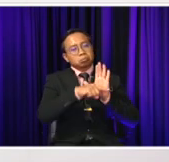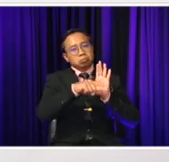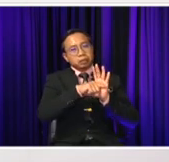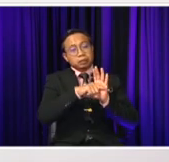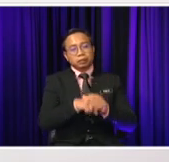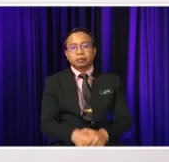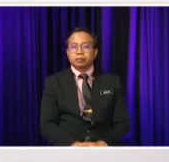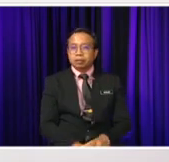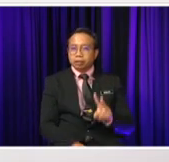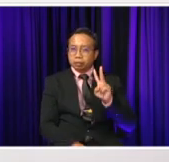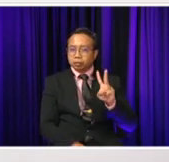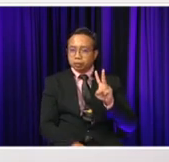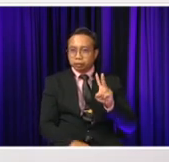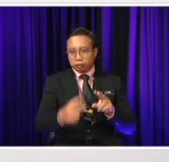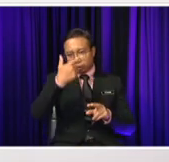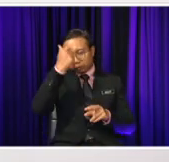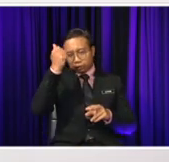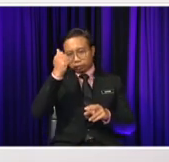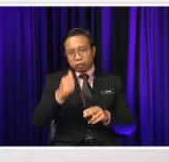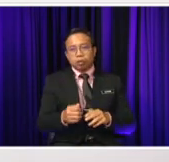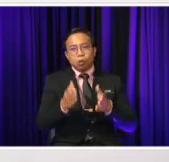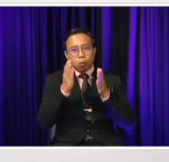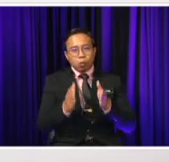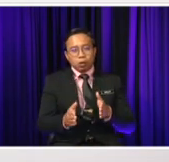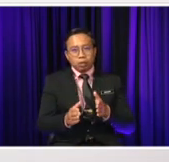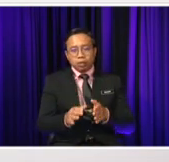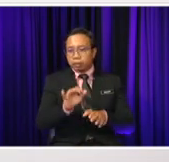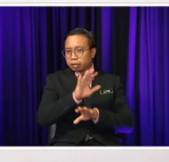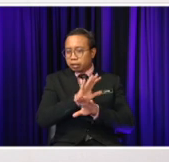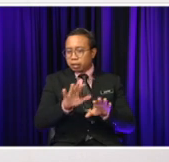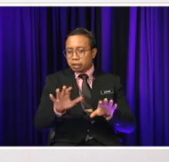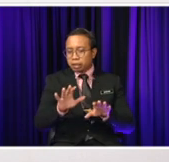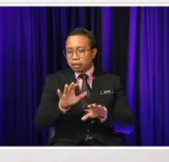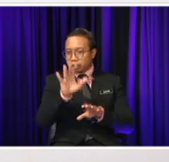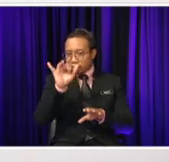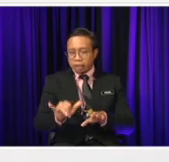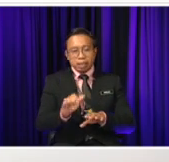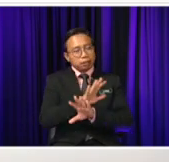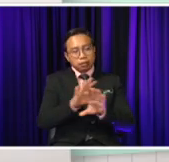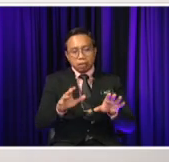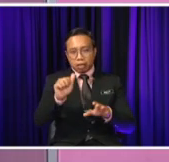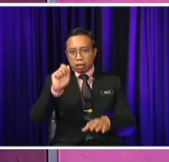yang kedua orang yang tidak amanah dalam melakukan